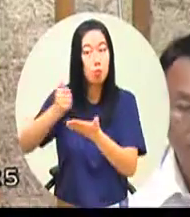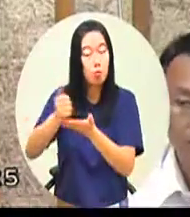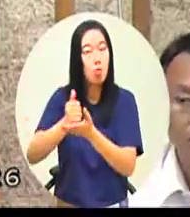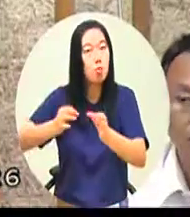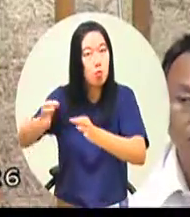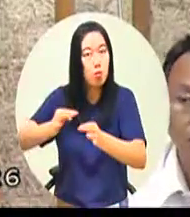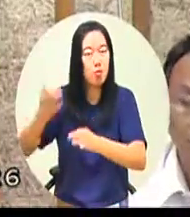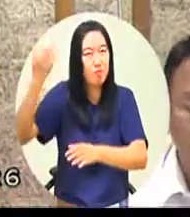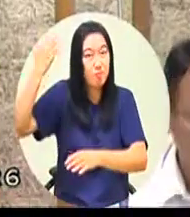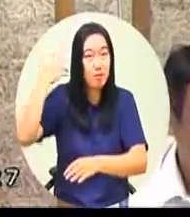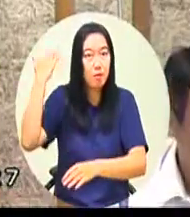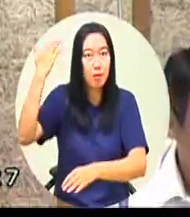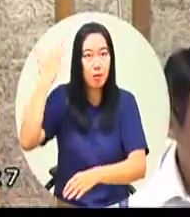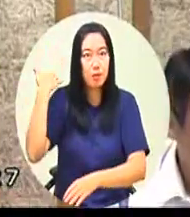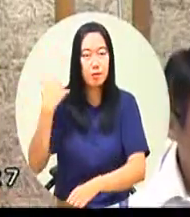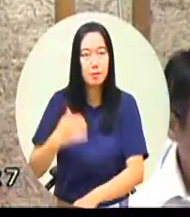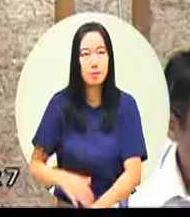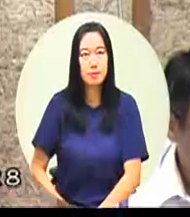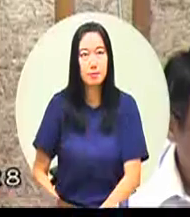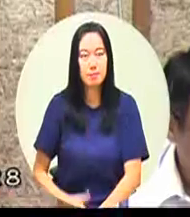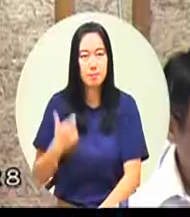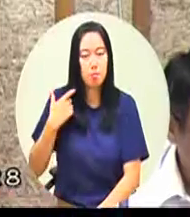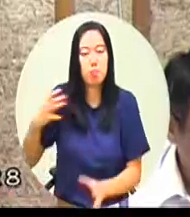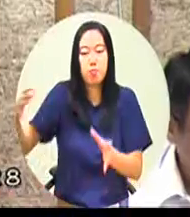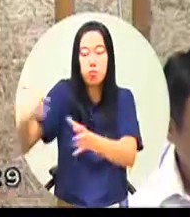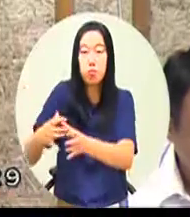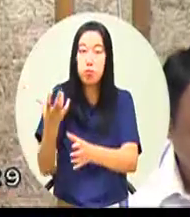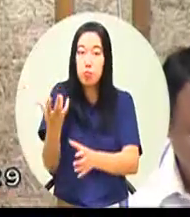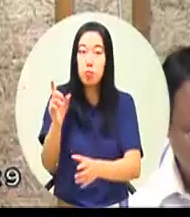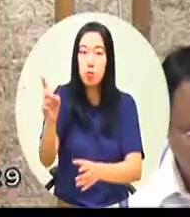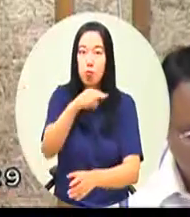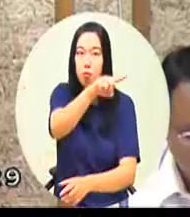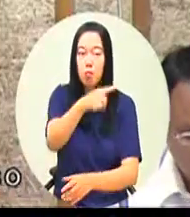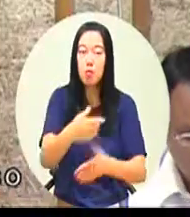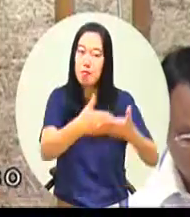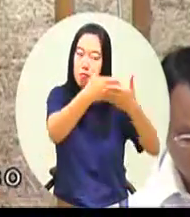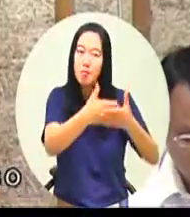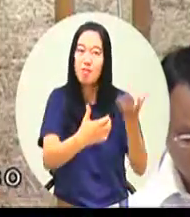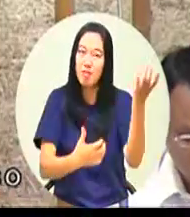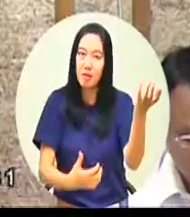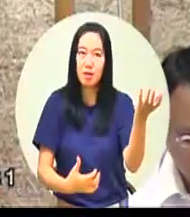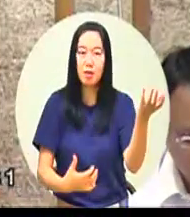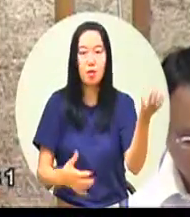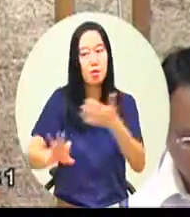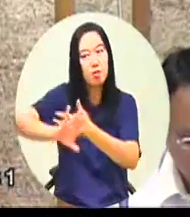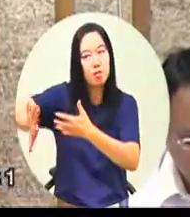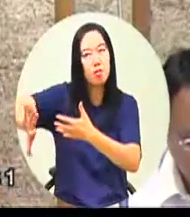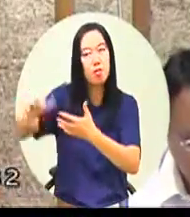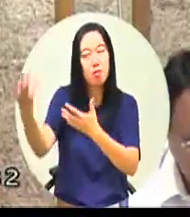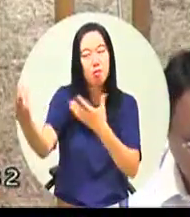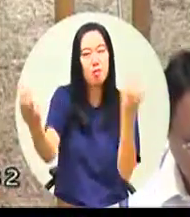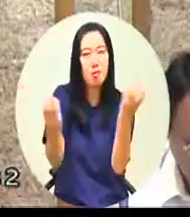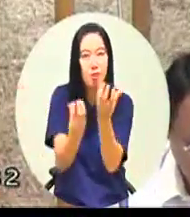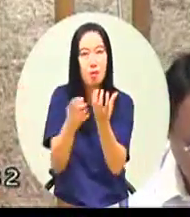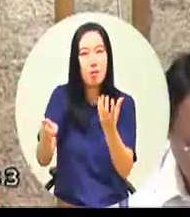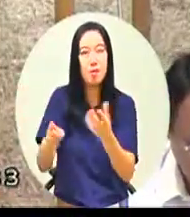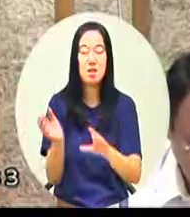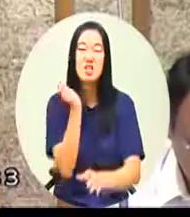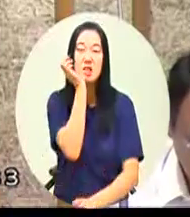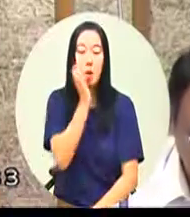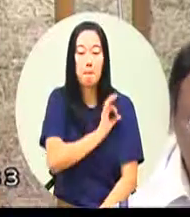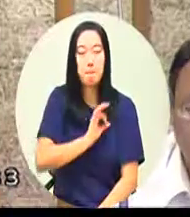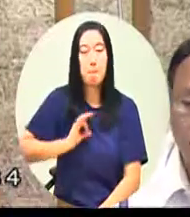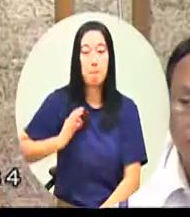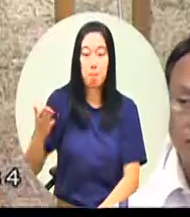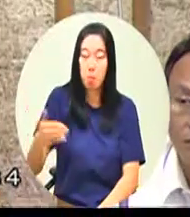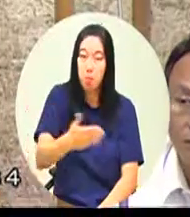过去像集中在中国大陆地区的这个状况，啊，导致整个石斑鱼其实嘛是一